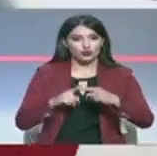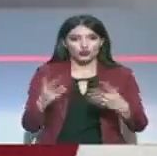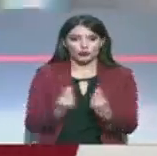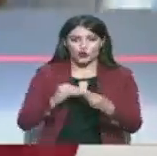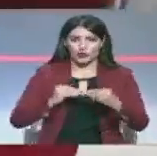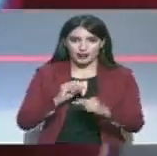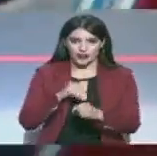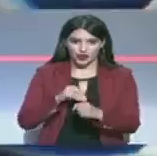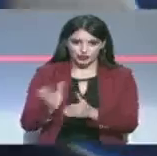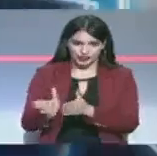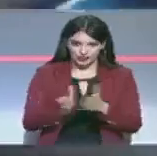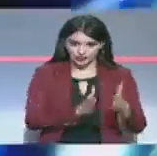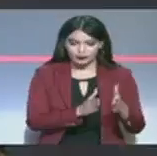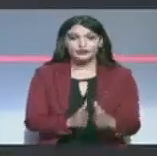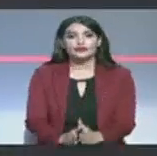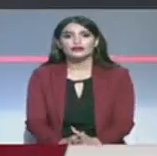الاقتصادي.